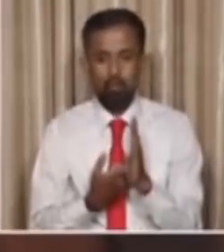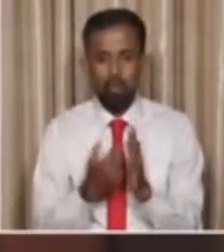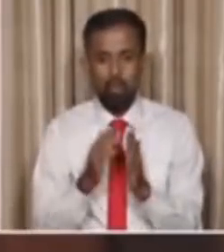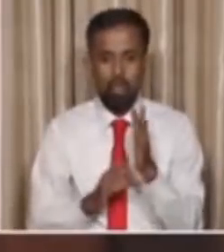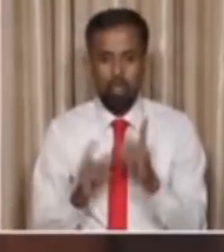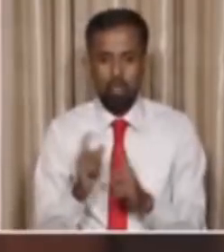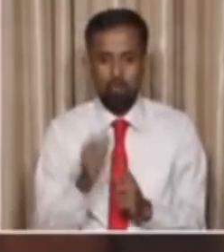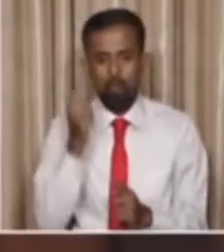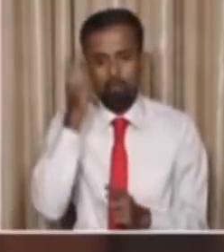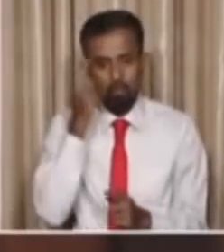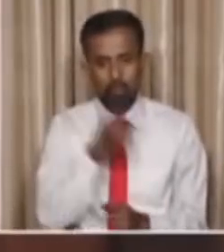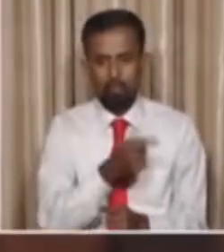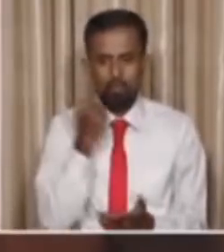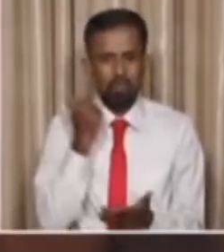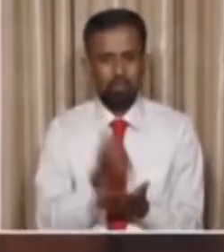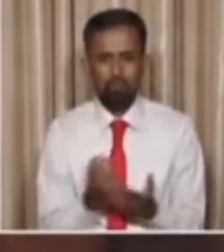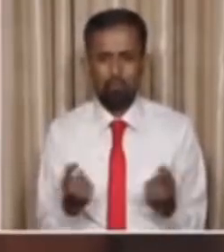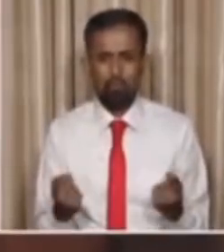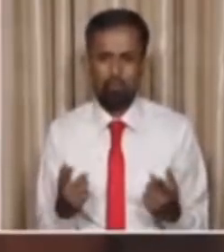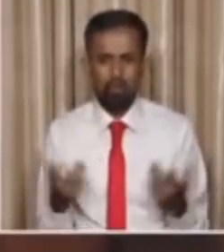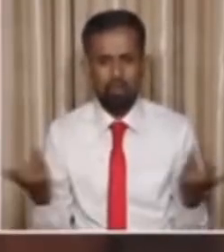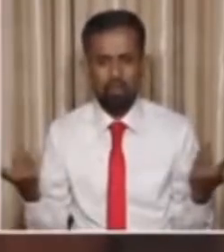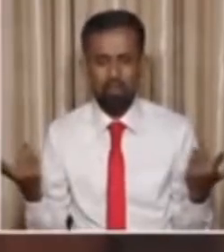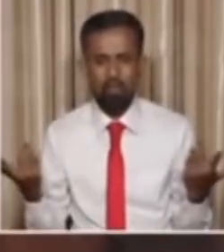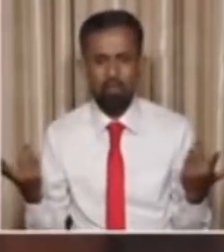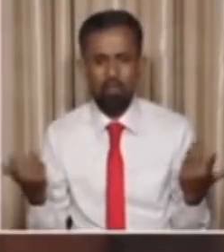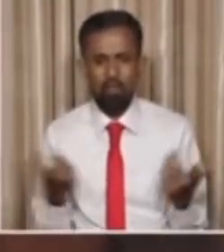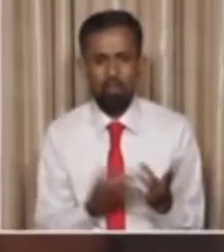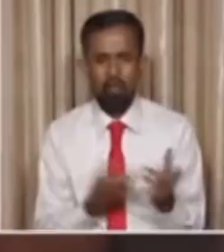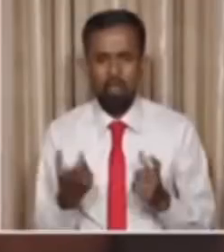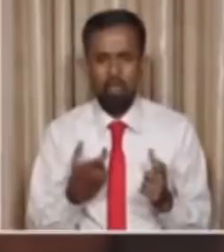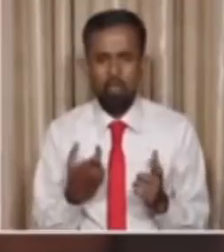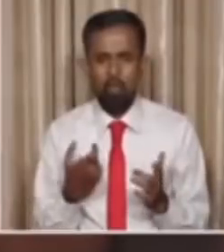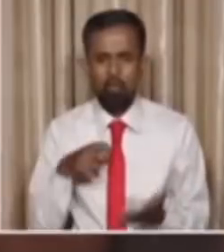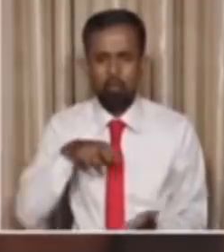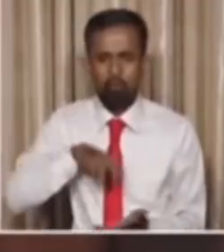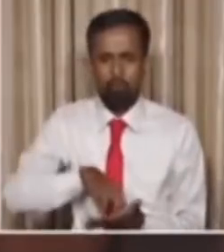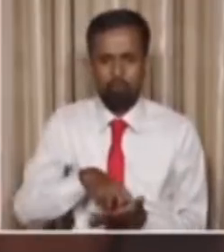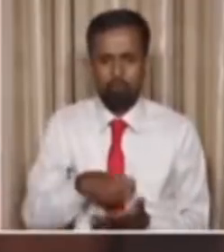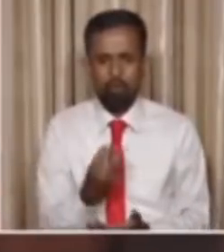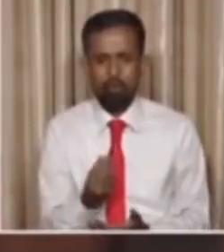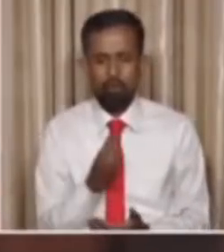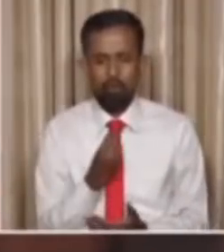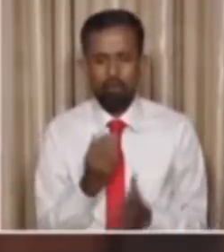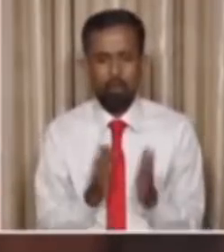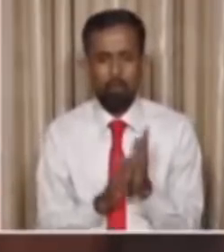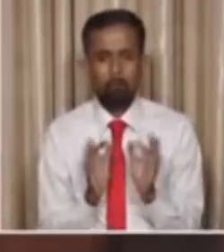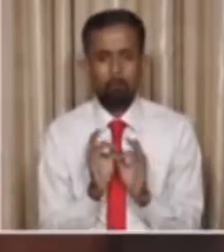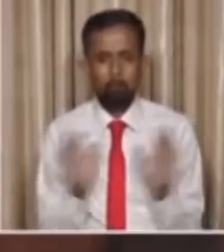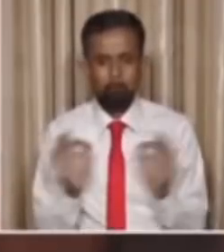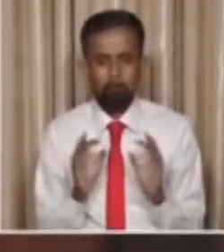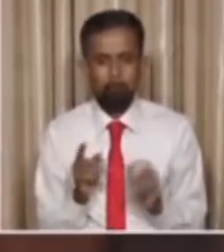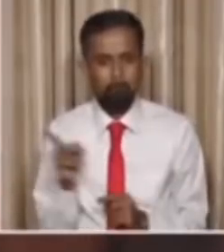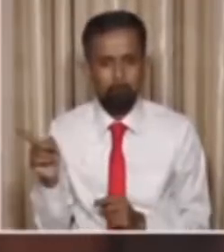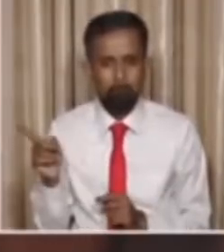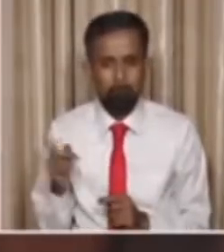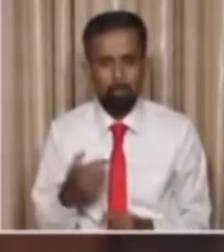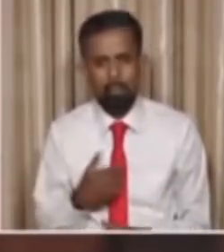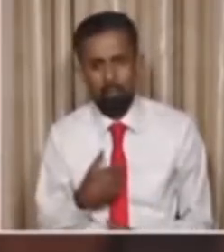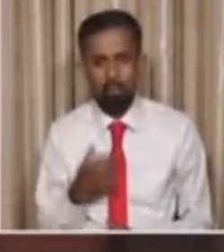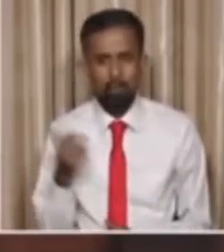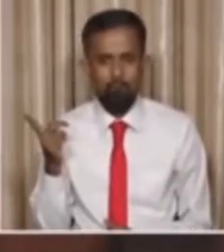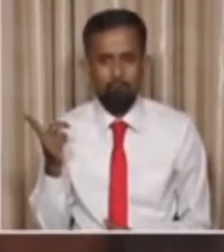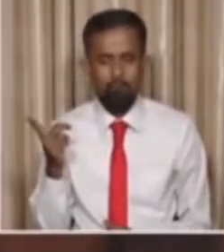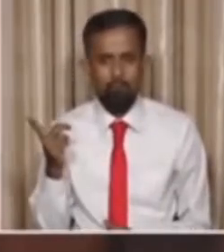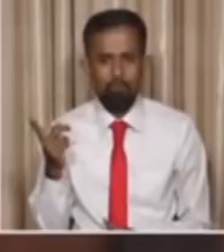එතුමට එහෙම ලියුම් කෑල්ලක් අවශ්‍ය වෙන්නේ නැහැ එතුමාගේ ඥාතීන්ට වීසා එකක් ගහ ගන්න. ඉතින් ඒක නිසා මේ මාධ්‍ය ආයතනයටත් මේක ගැන සෑහෙන උනන්දුවක් තියෙනවා.